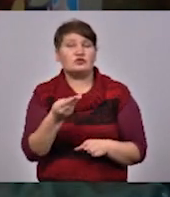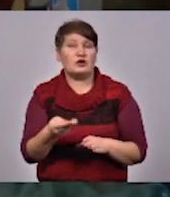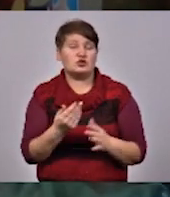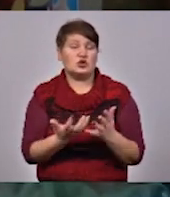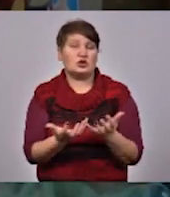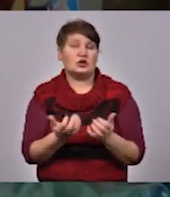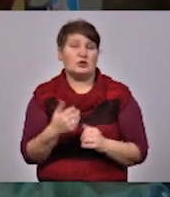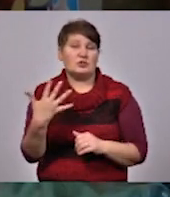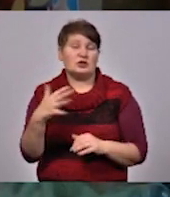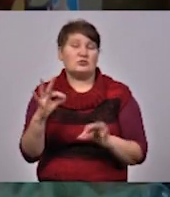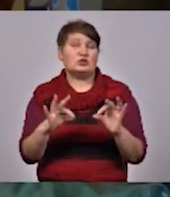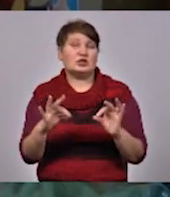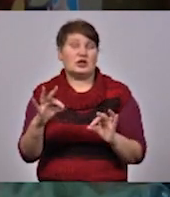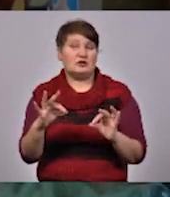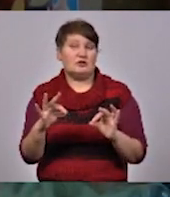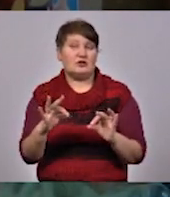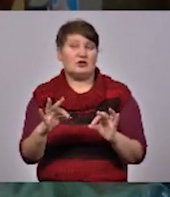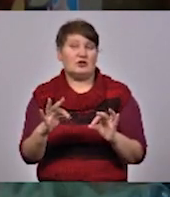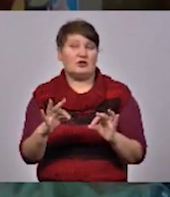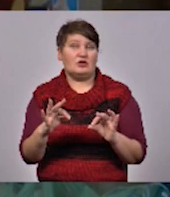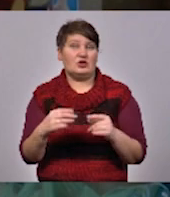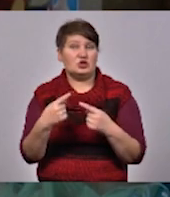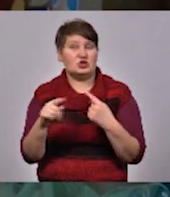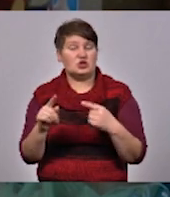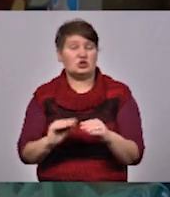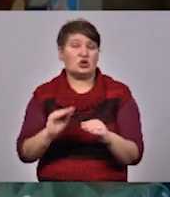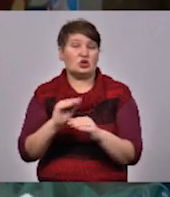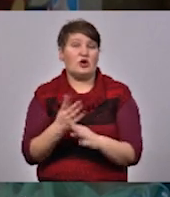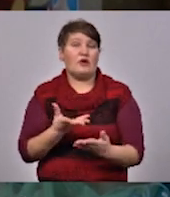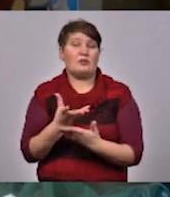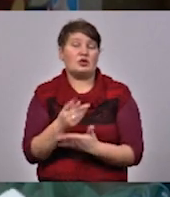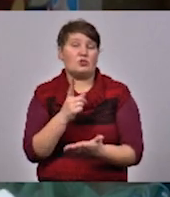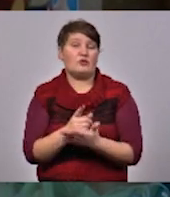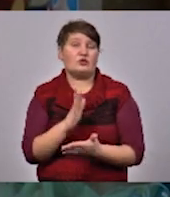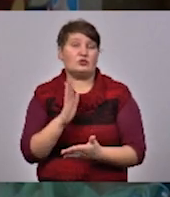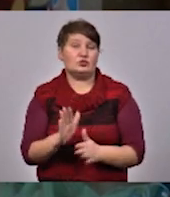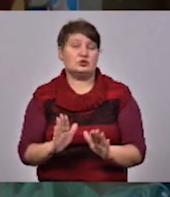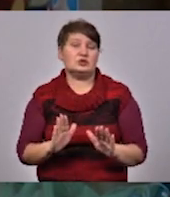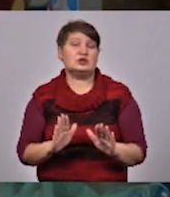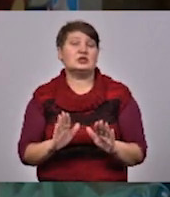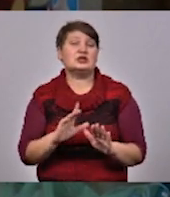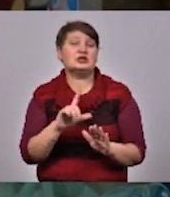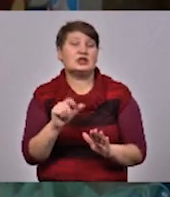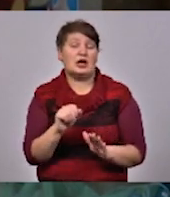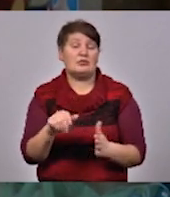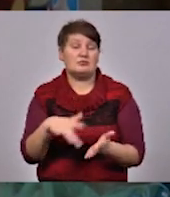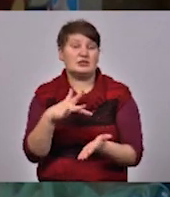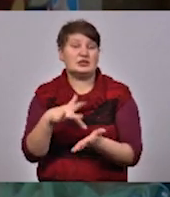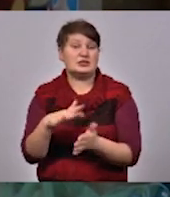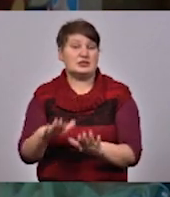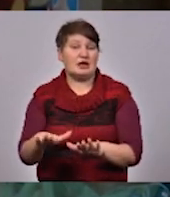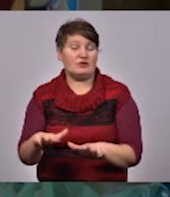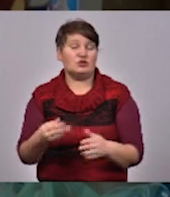року 50%. Інша додаткова оплата має бути виключно за рахунок місцевих бюджетів. І, власне,